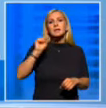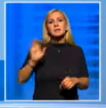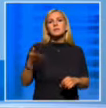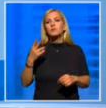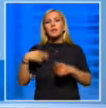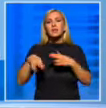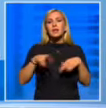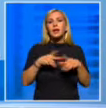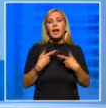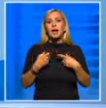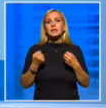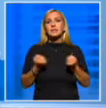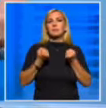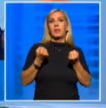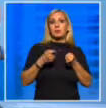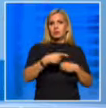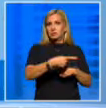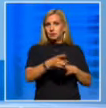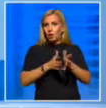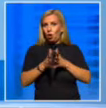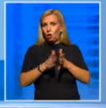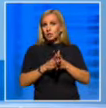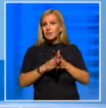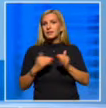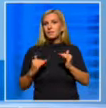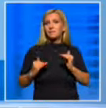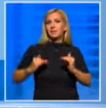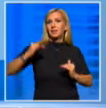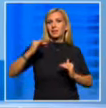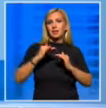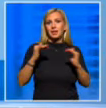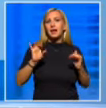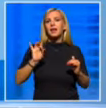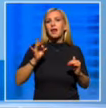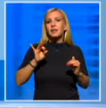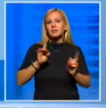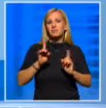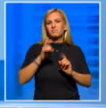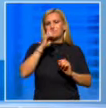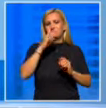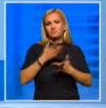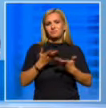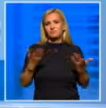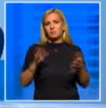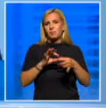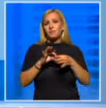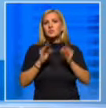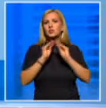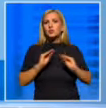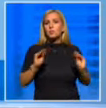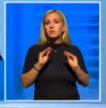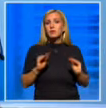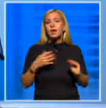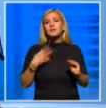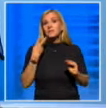търсят как да изплашат хората и по този начин да си вдигнат рейтинга, не е същината на разговора за образованието. Аз видях, че